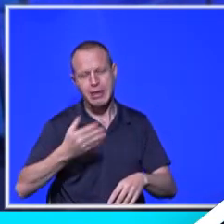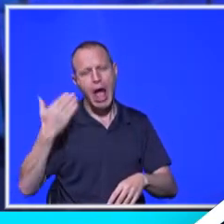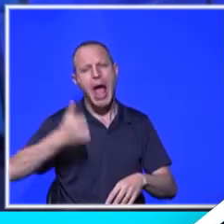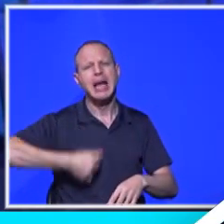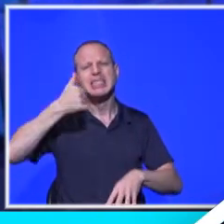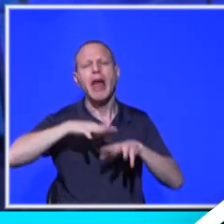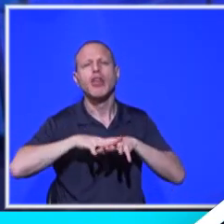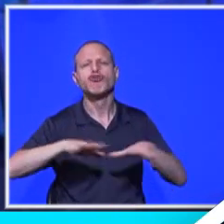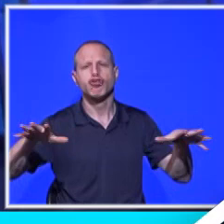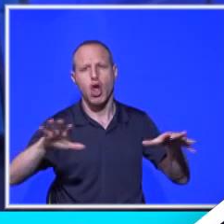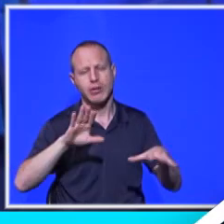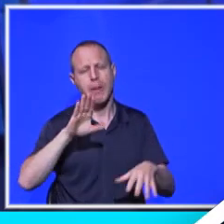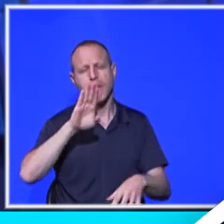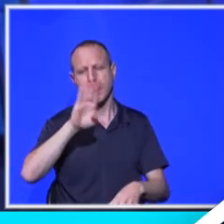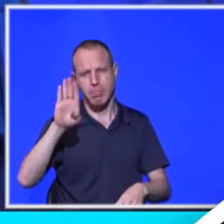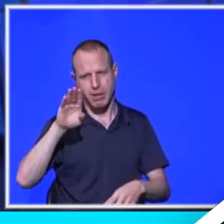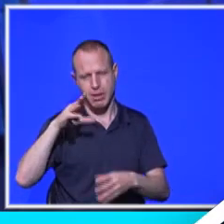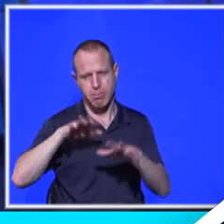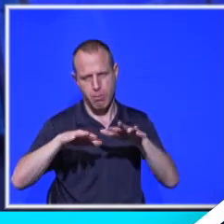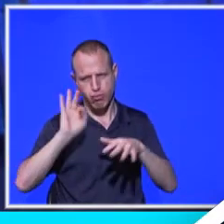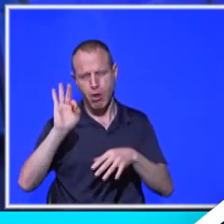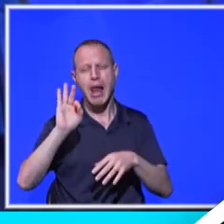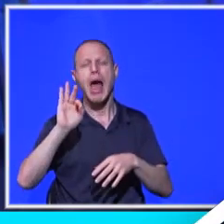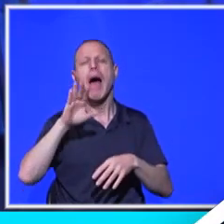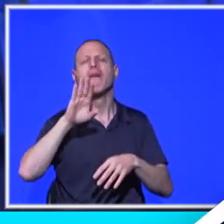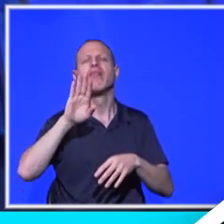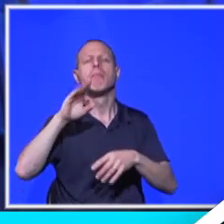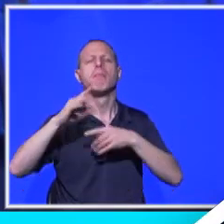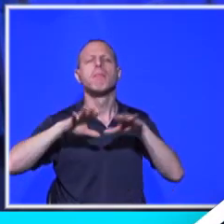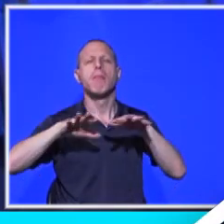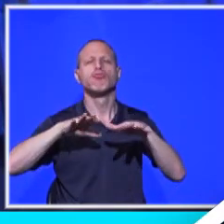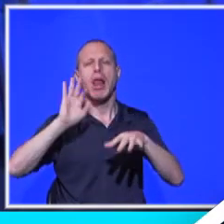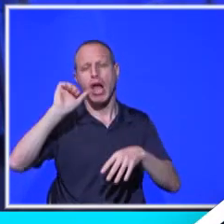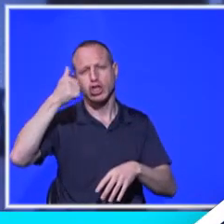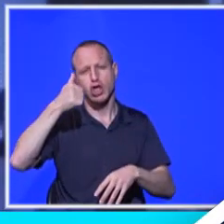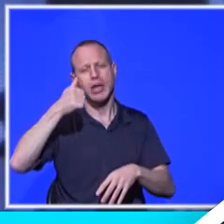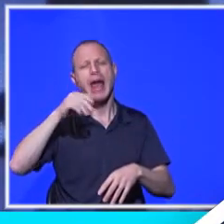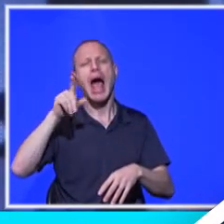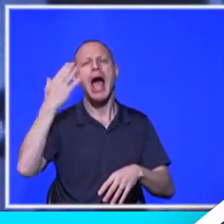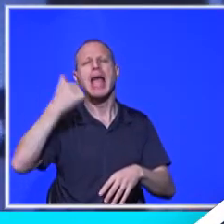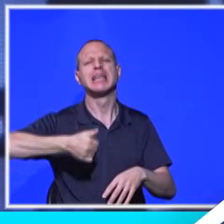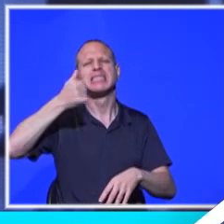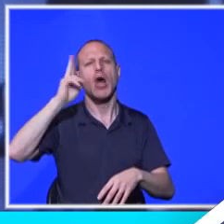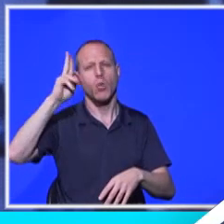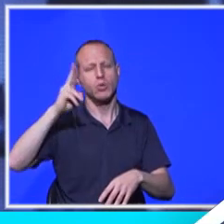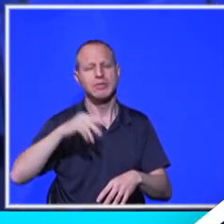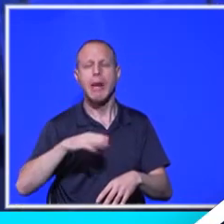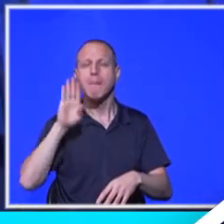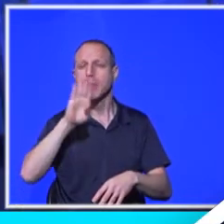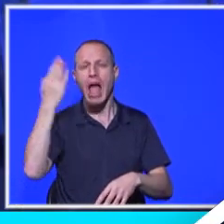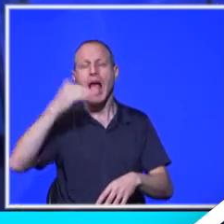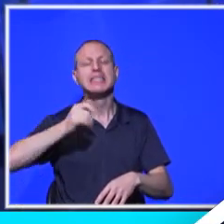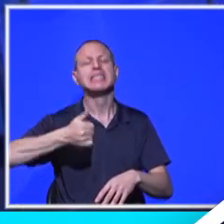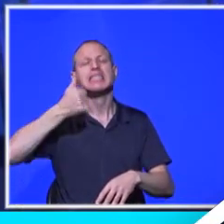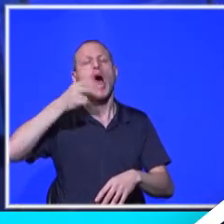אצל נתניהו ושר חוץ בממשלתו הראשונה, נתניהו היה שר חוץ ושר אוצר, בממשלה של אבא שלי, סך הכל הם עשו הרבה